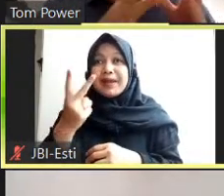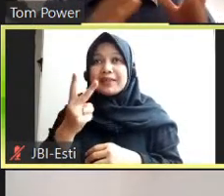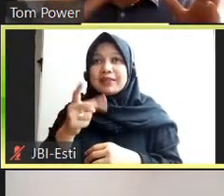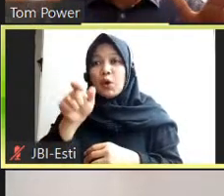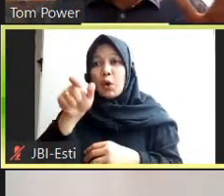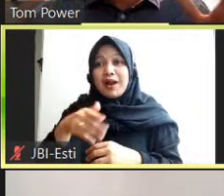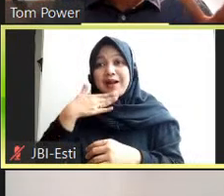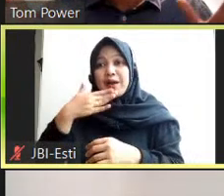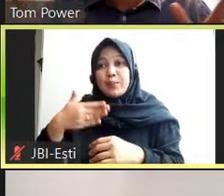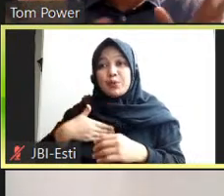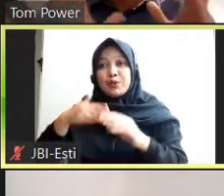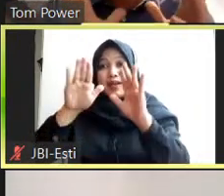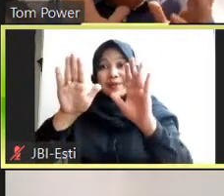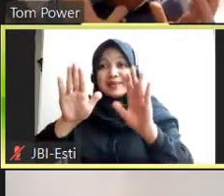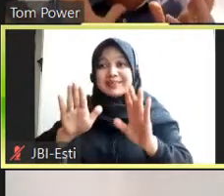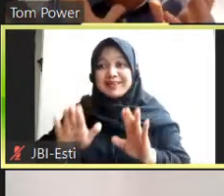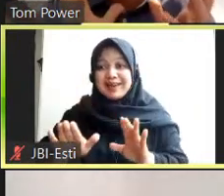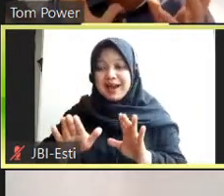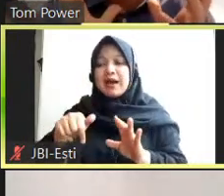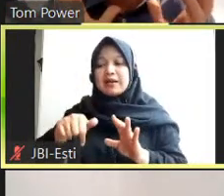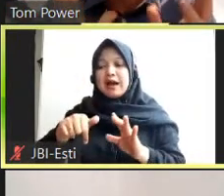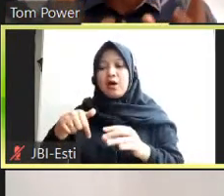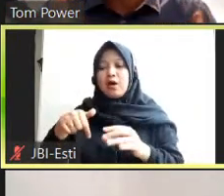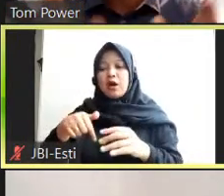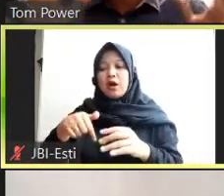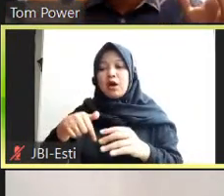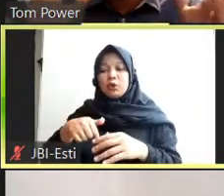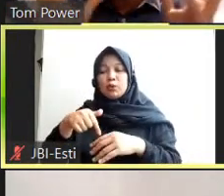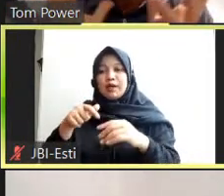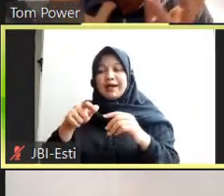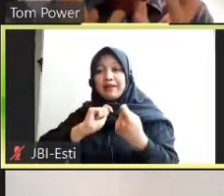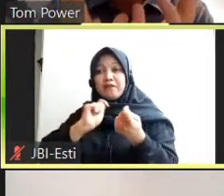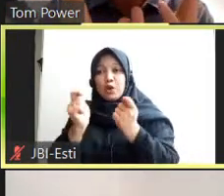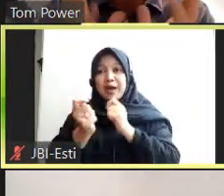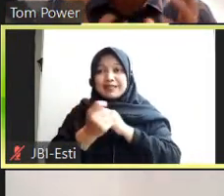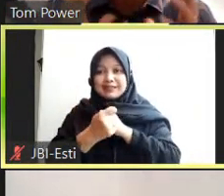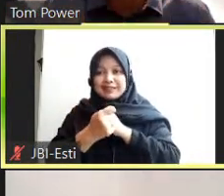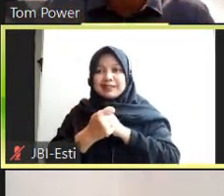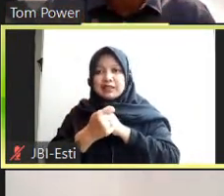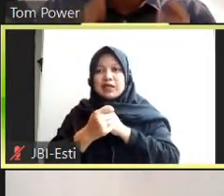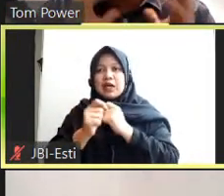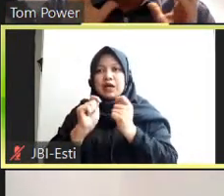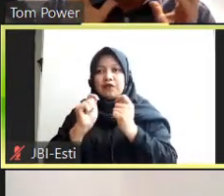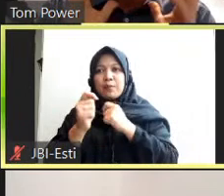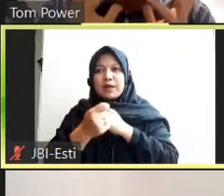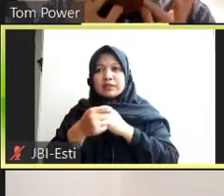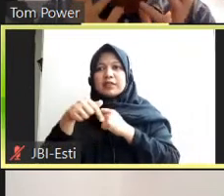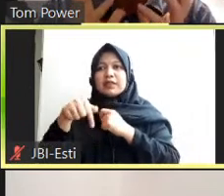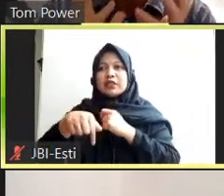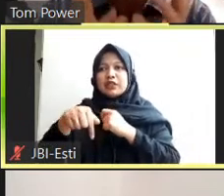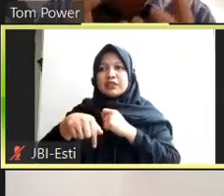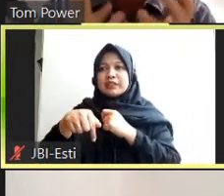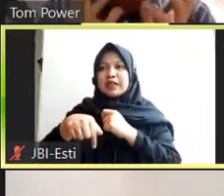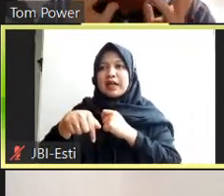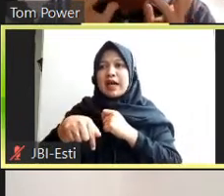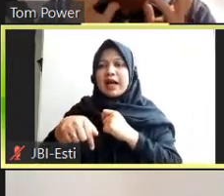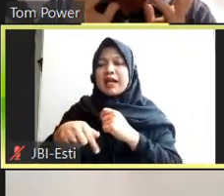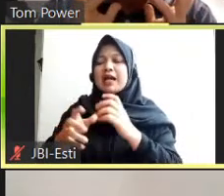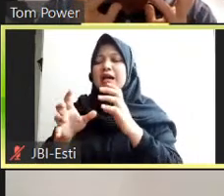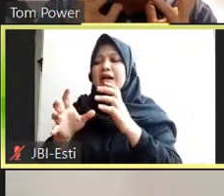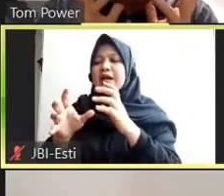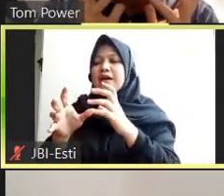selama zaman reformasi, ini semakin terkonsentrasi. Ya. Kepemilikan media semakin terkonsentrasi dalam tangan